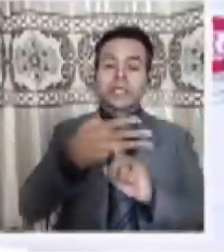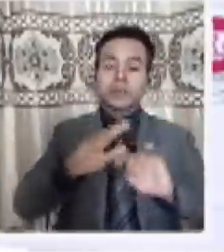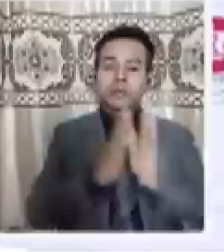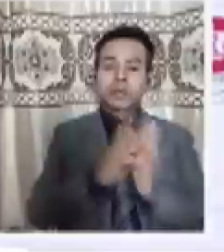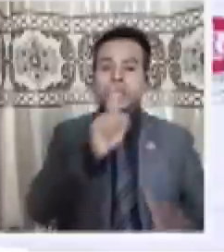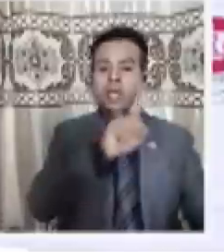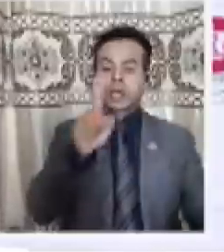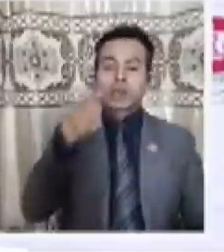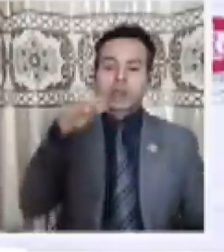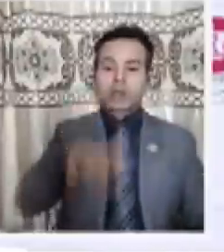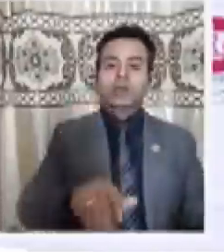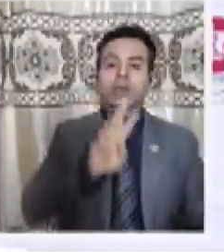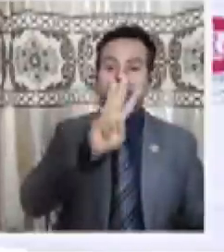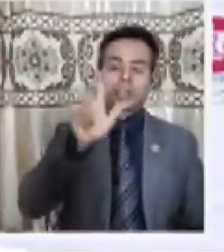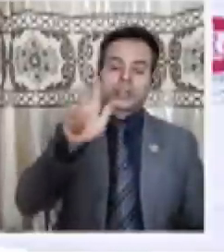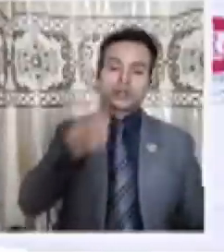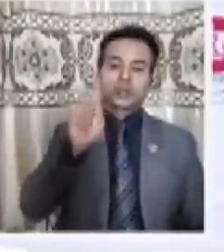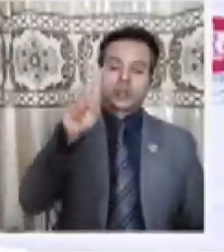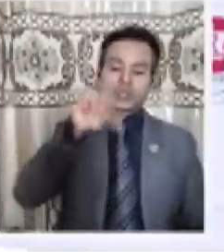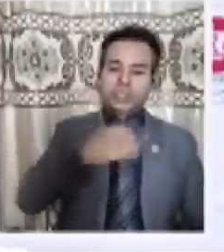11,61,829টি, ফেস শিট এবং গগলস